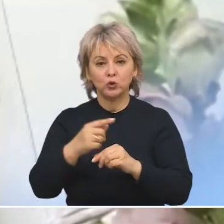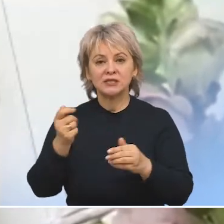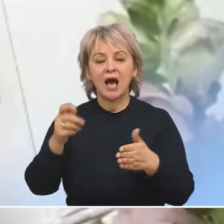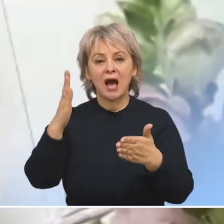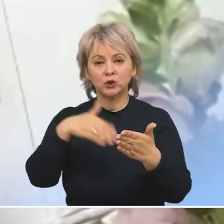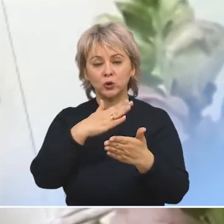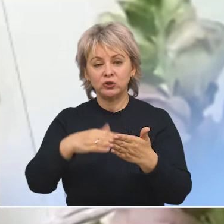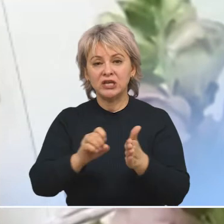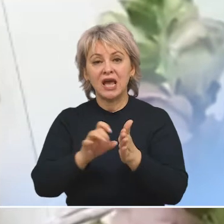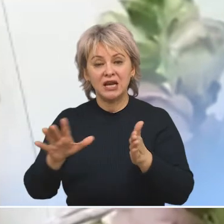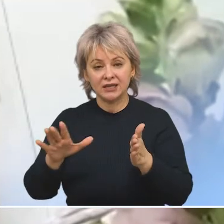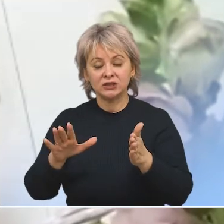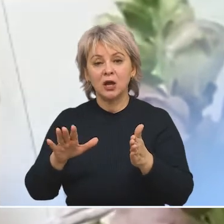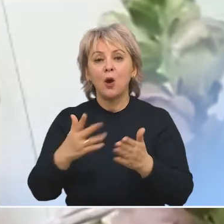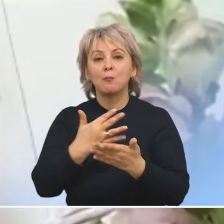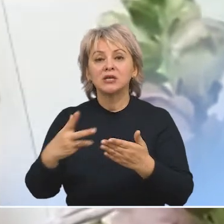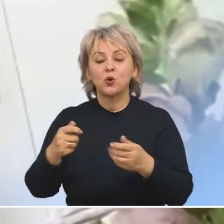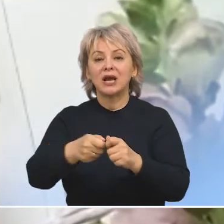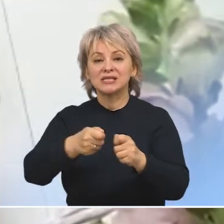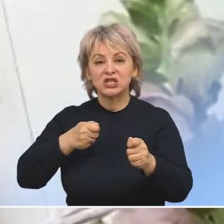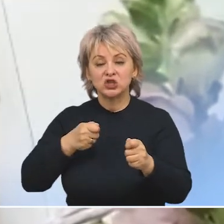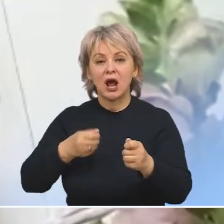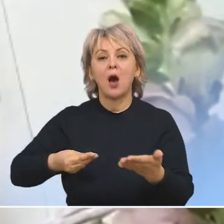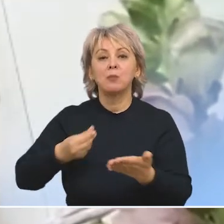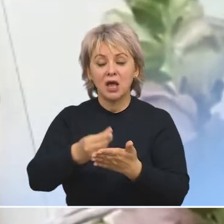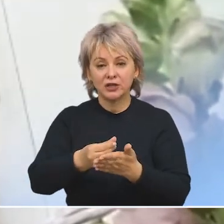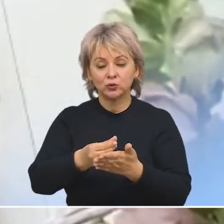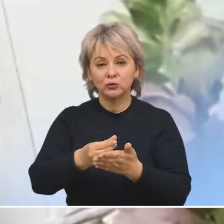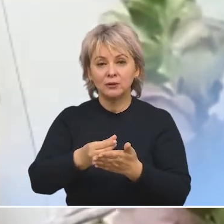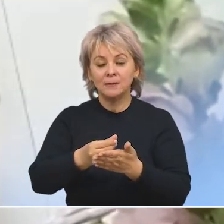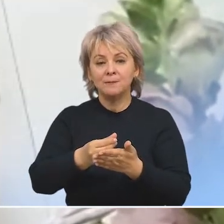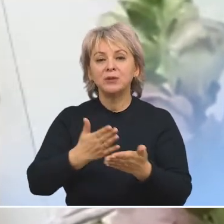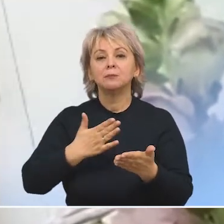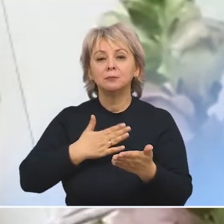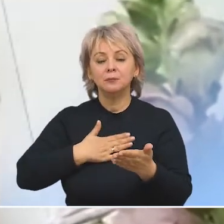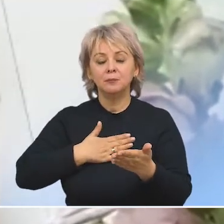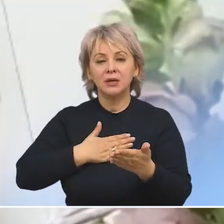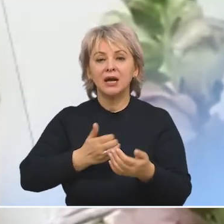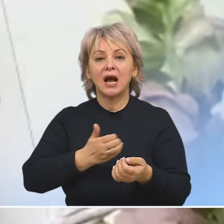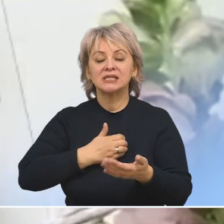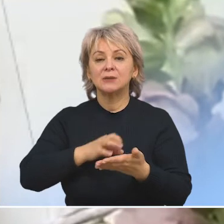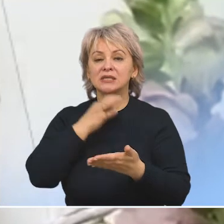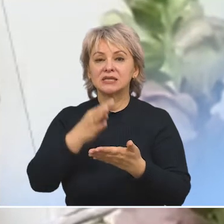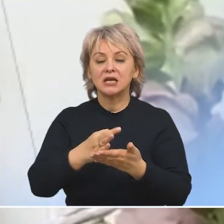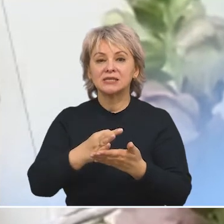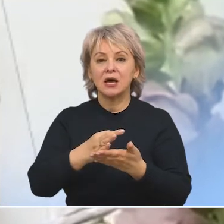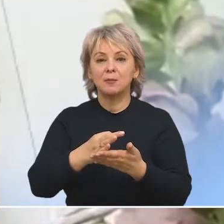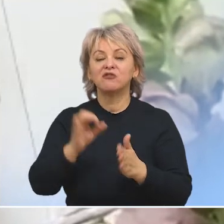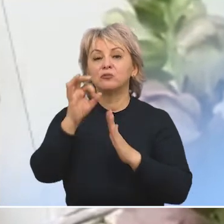угрозой отключения электроэнергии, поскольку задержали оплату. Мы